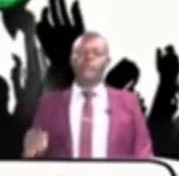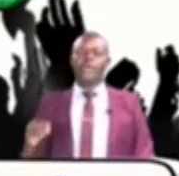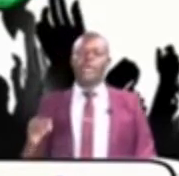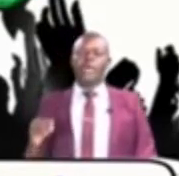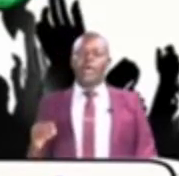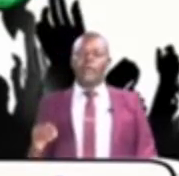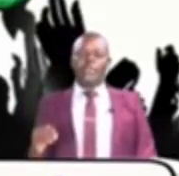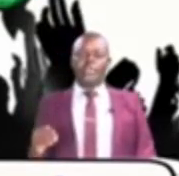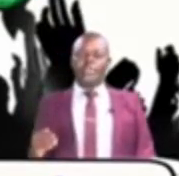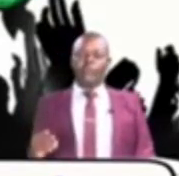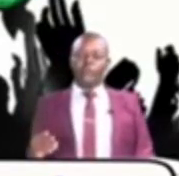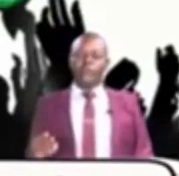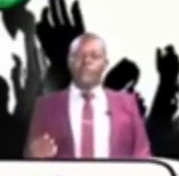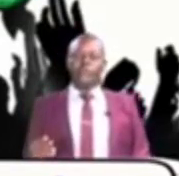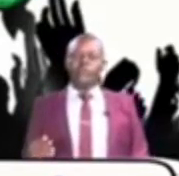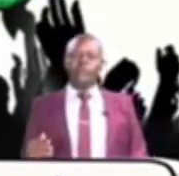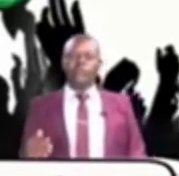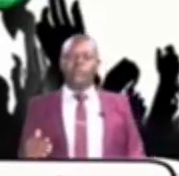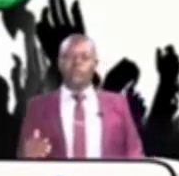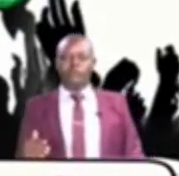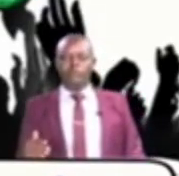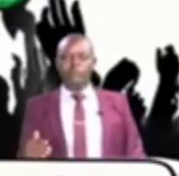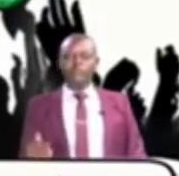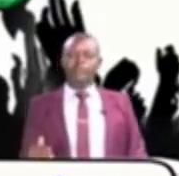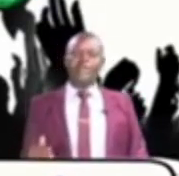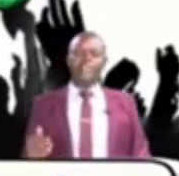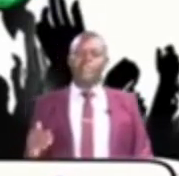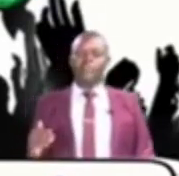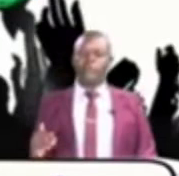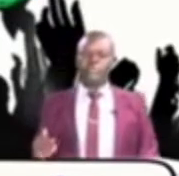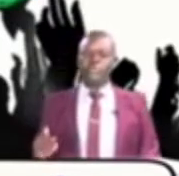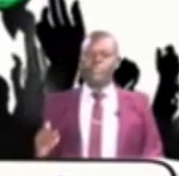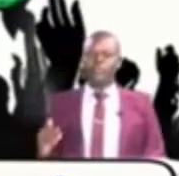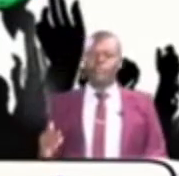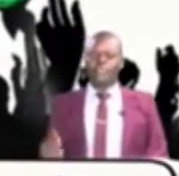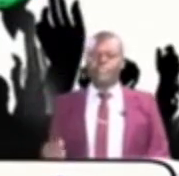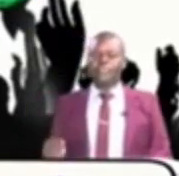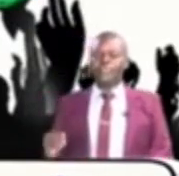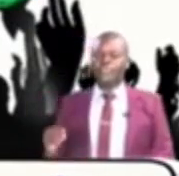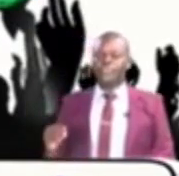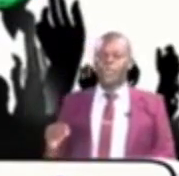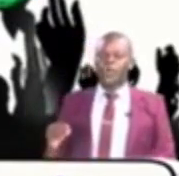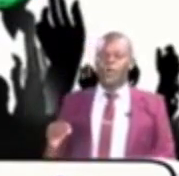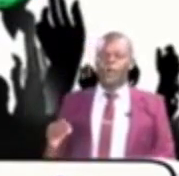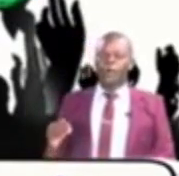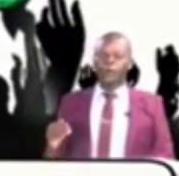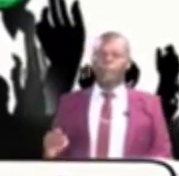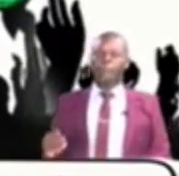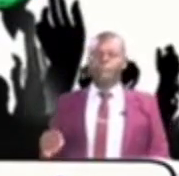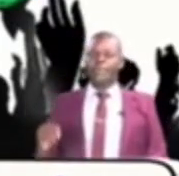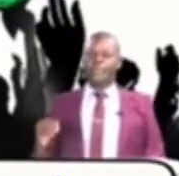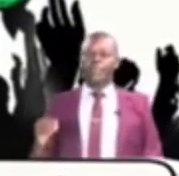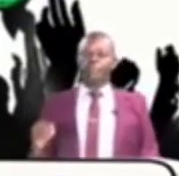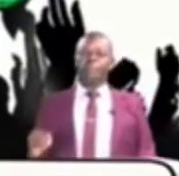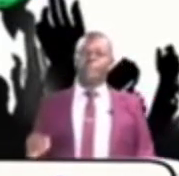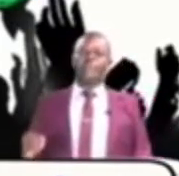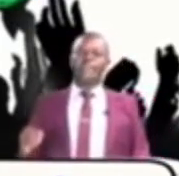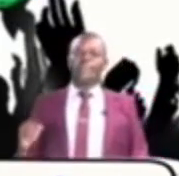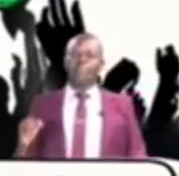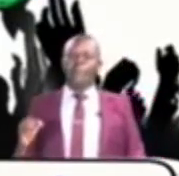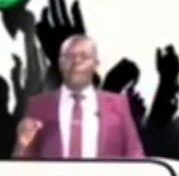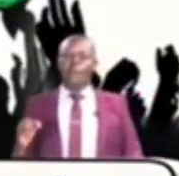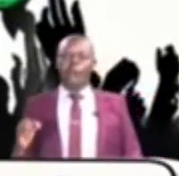zimesimamishwa, wengine watoto wetu wako manyumbani, colleges, universities, lower primary, upper